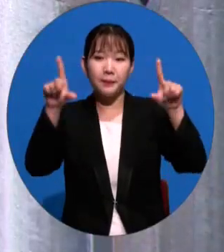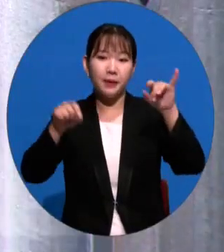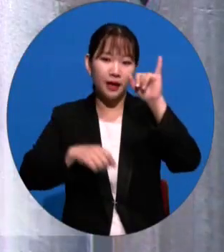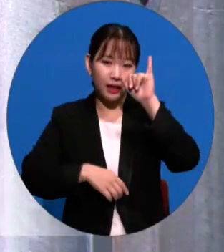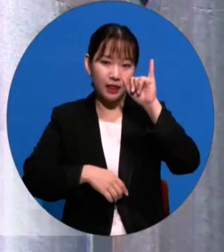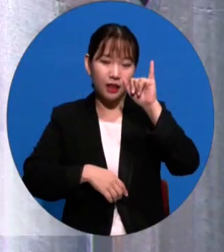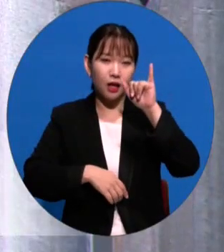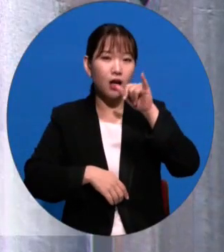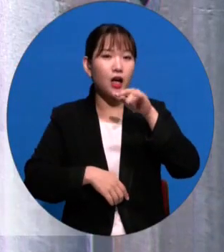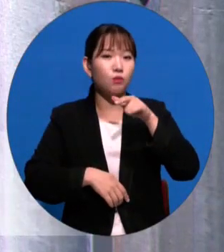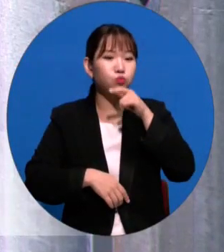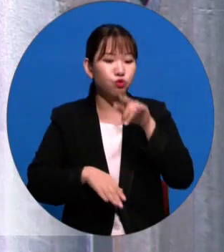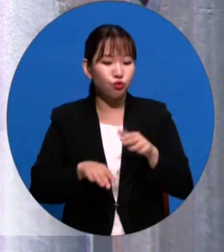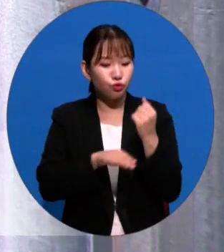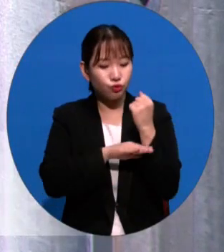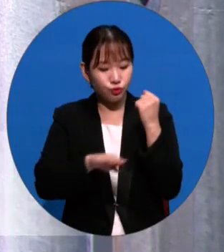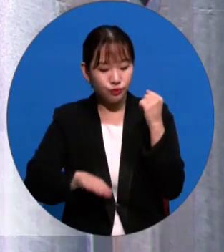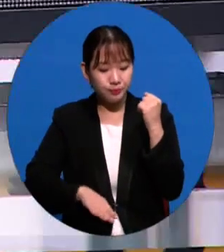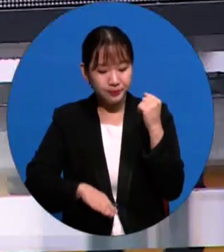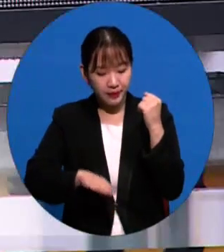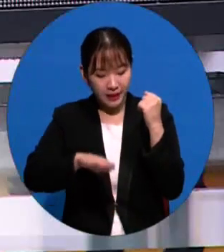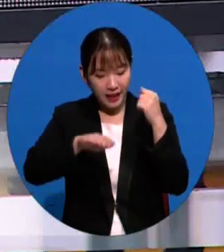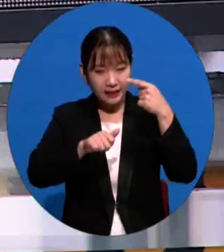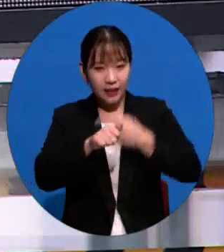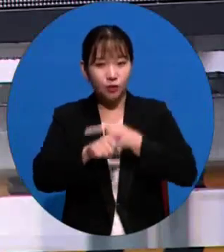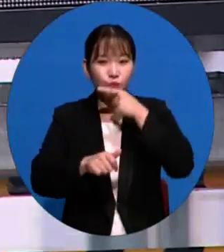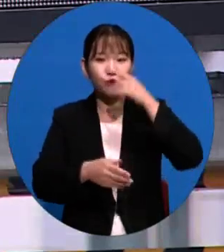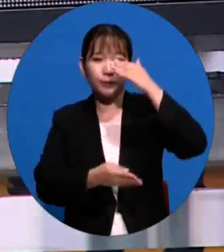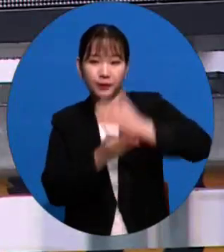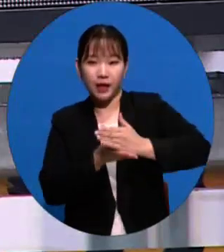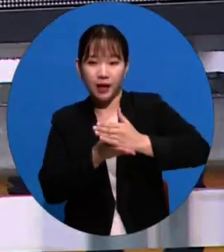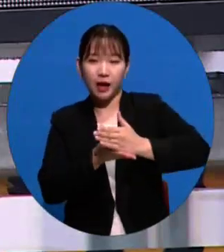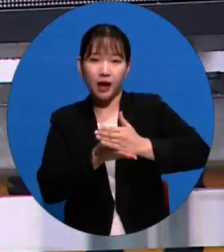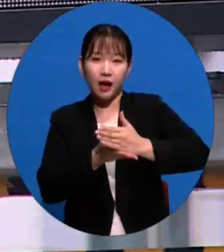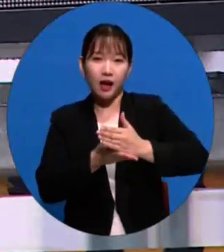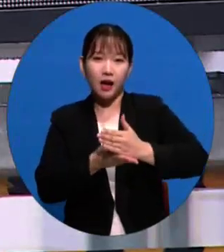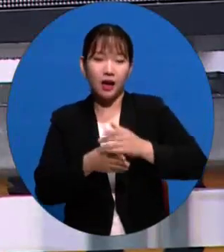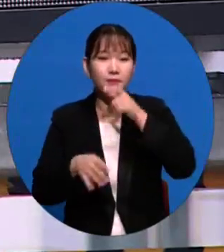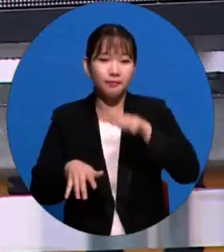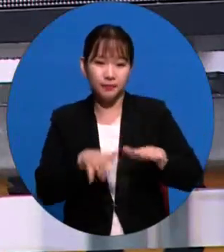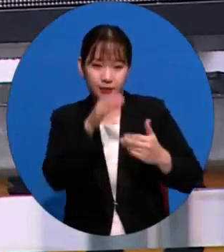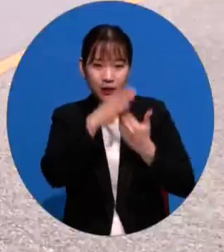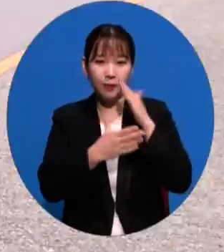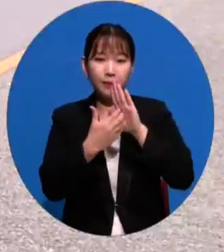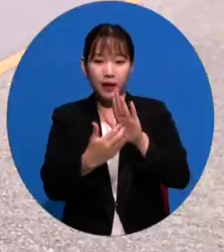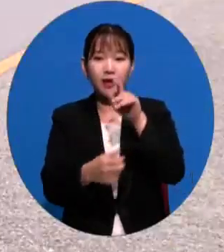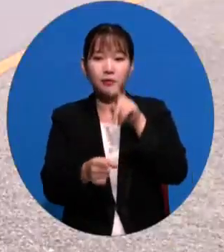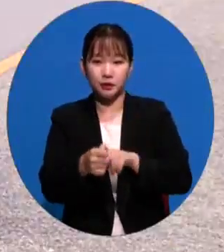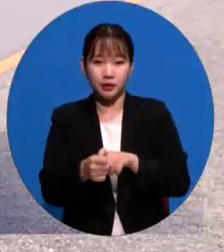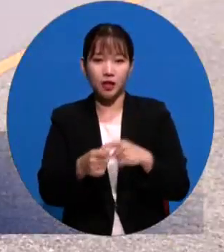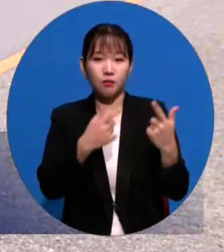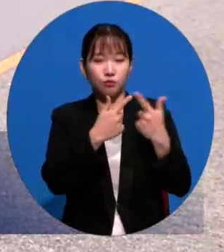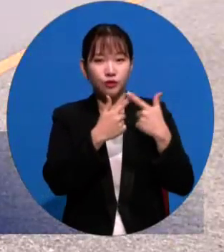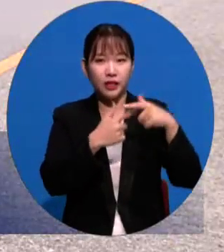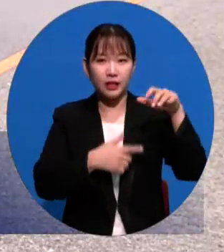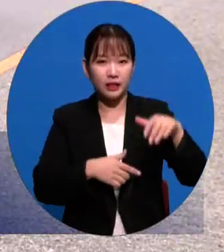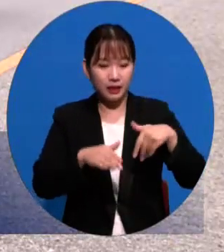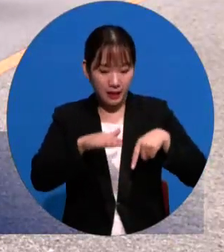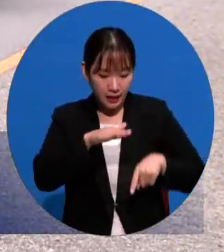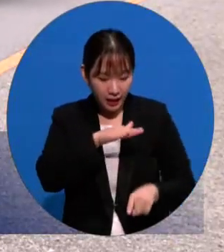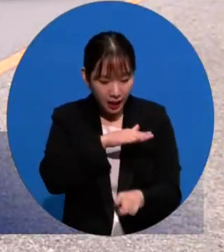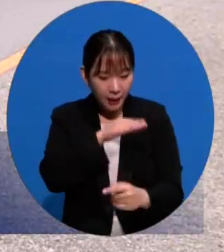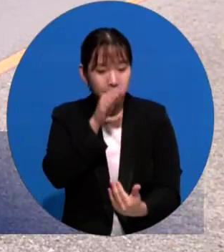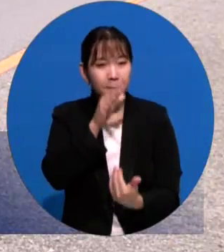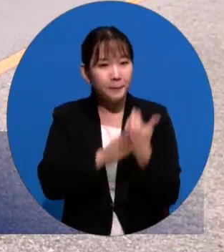지하차도에 일정 이상의 물이 차면 자동으로 입구를 차단해 침수 사고를 막는 장치입니다. 부산에서 지하차도